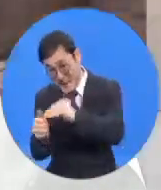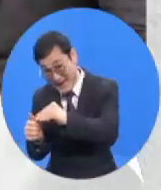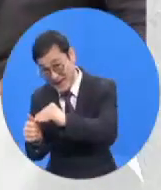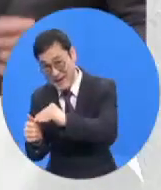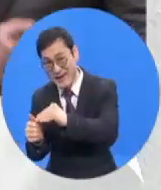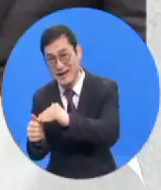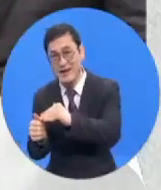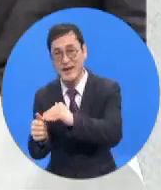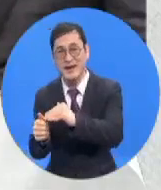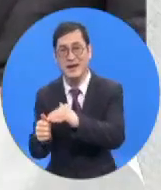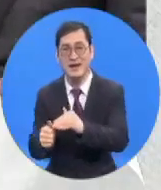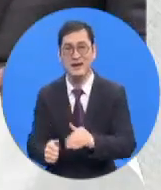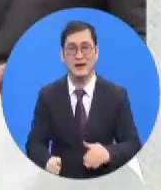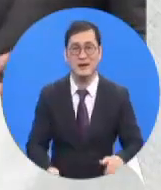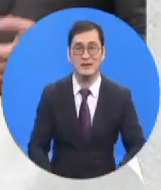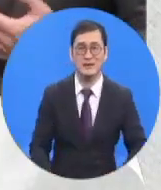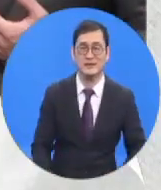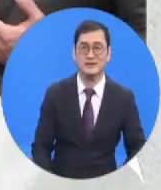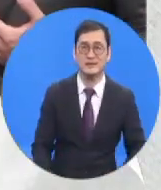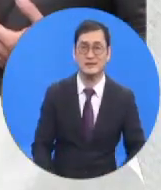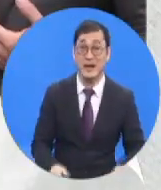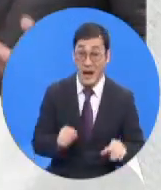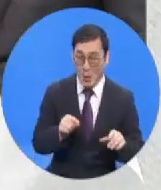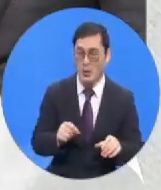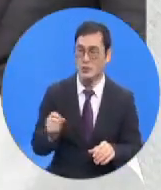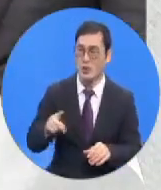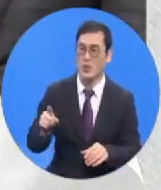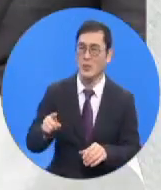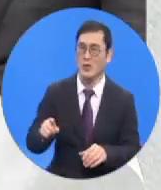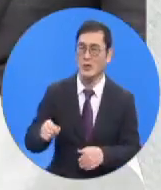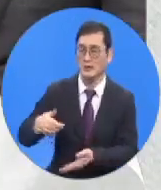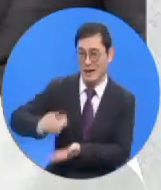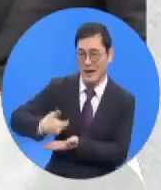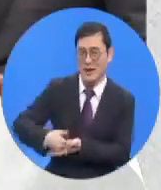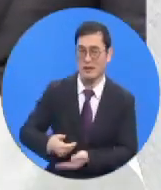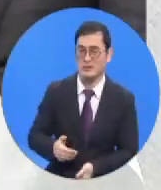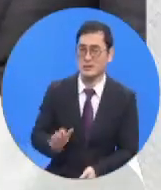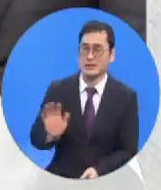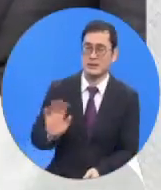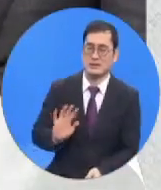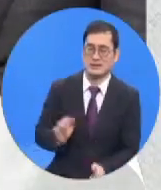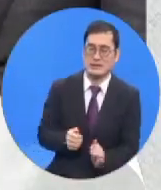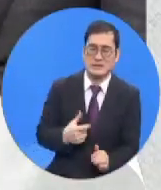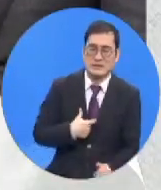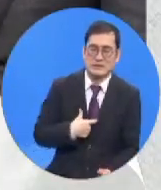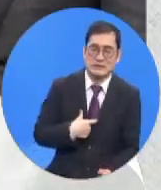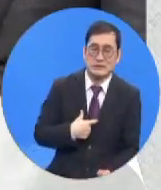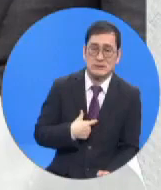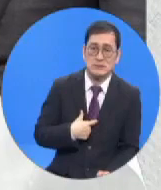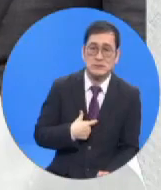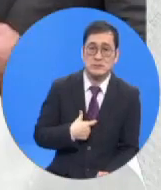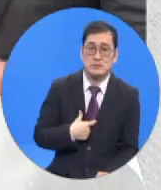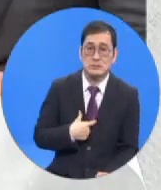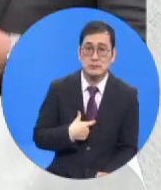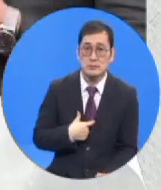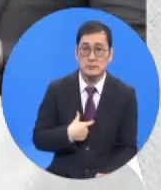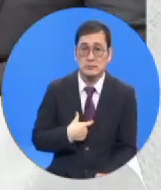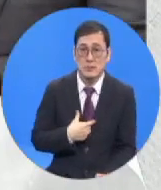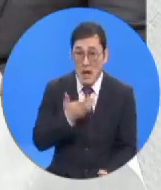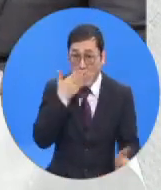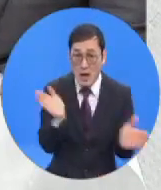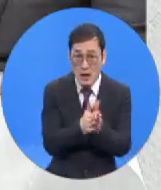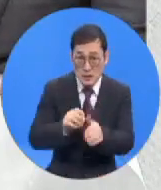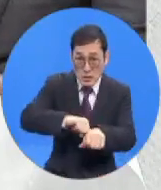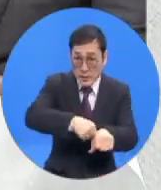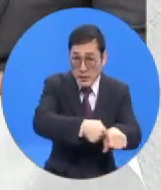예. 협조하지 않은 나는 싫다, 나 안 하려는다라고 하는 사람도 그럼 법적으로 처벌을 해야 되느냐. 예. 저는 그것도 하나의